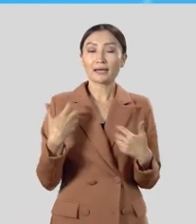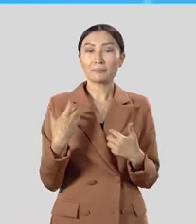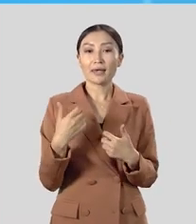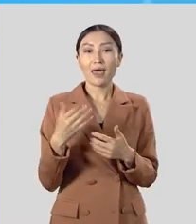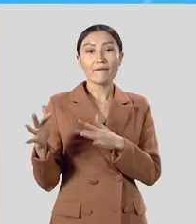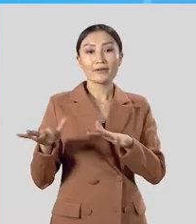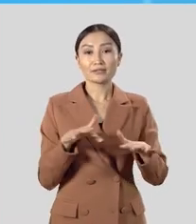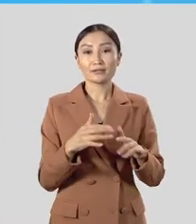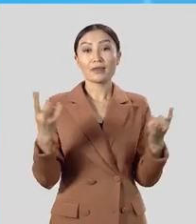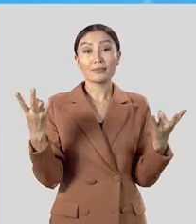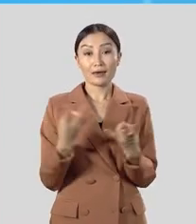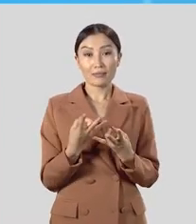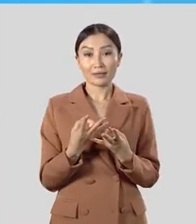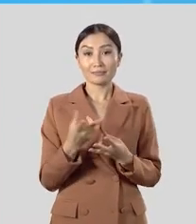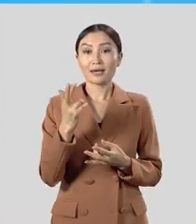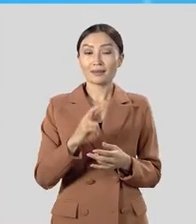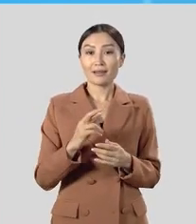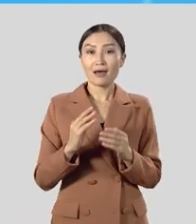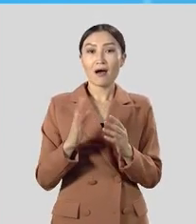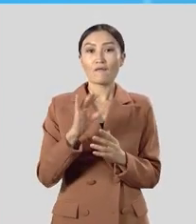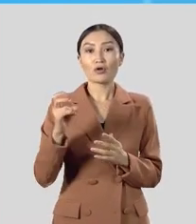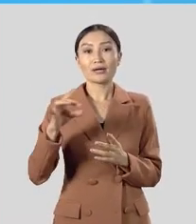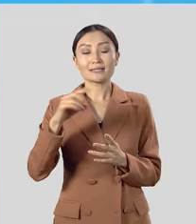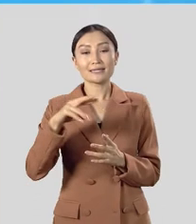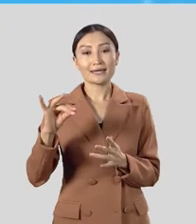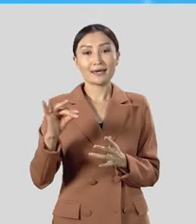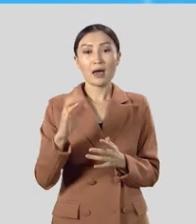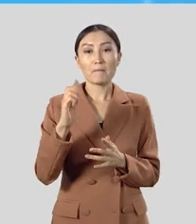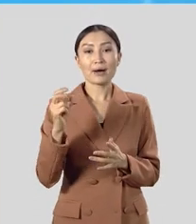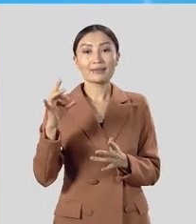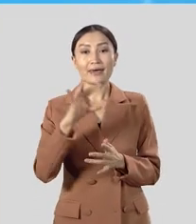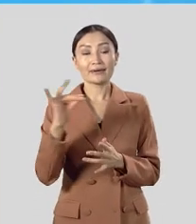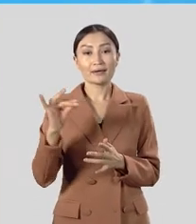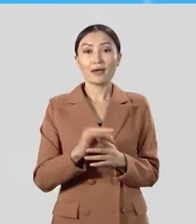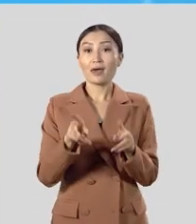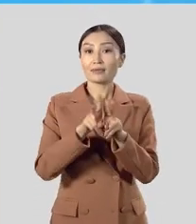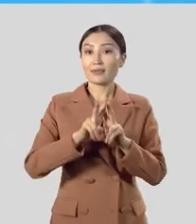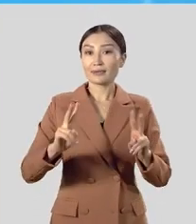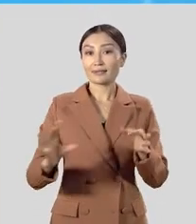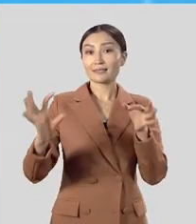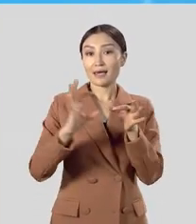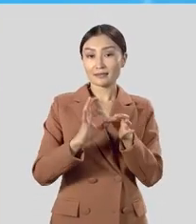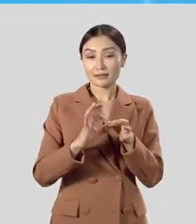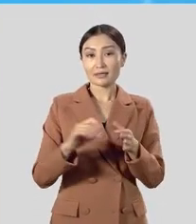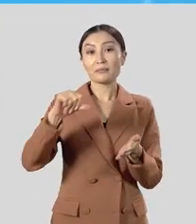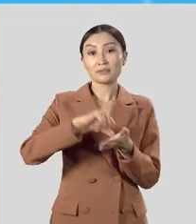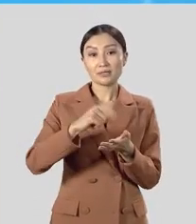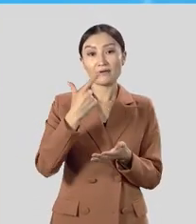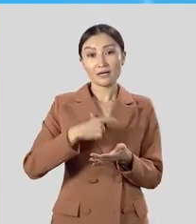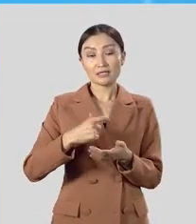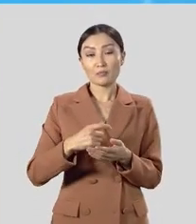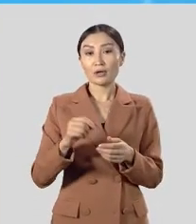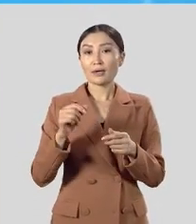веществами, необходимыми для водоросли цианобактерий. Подобное соединение представляет